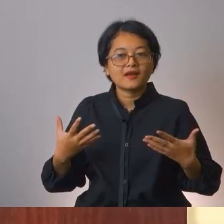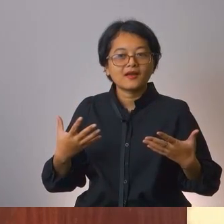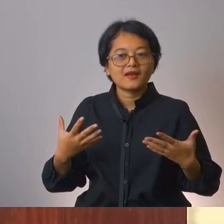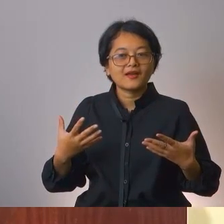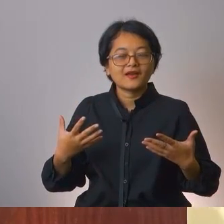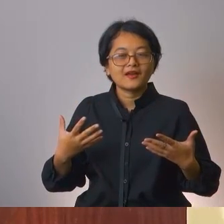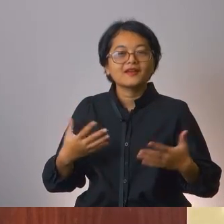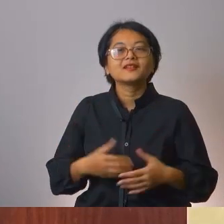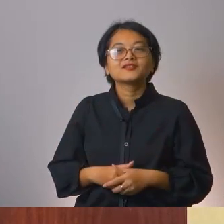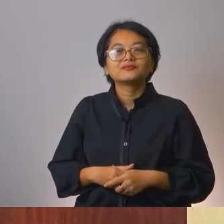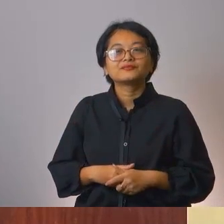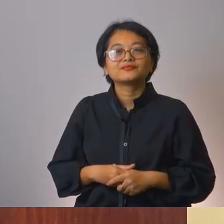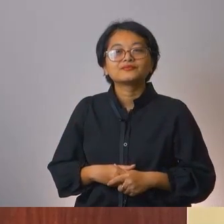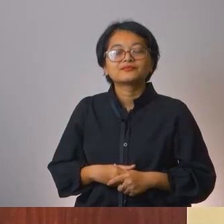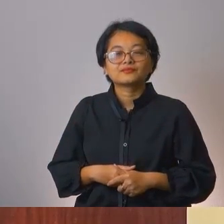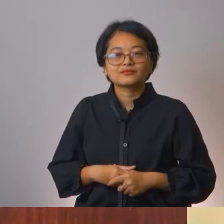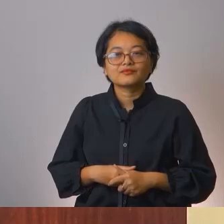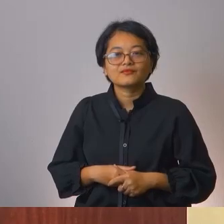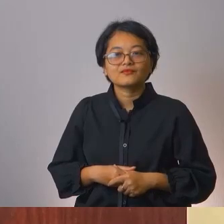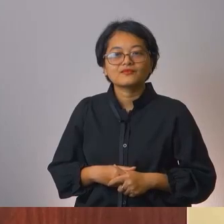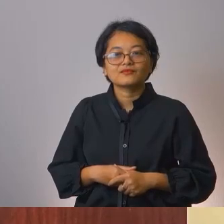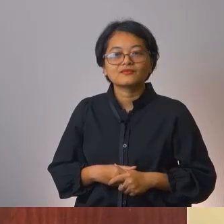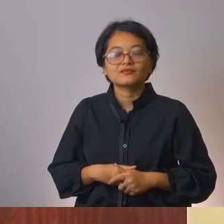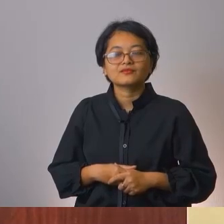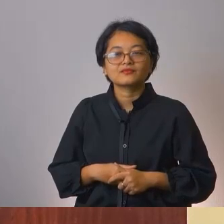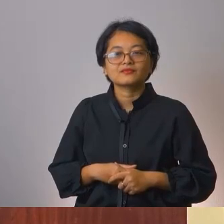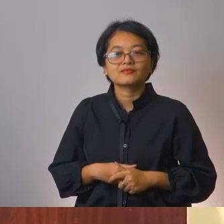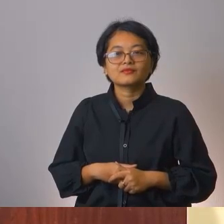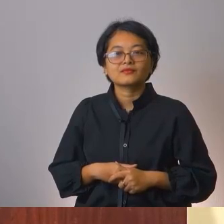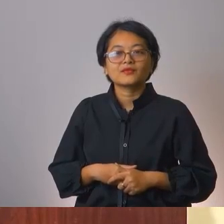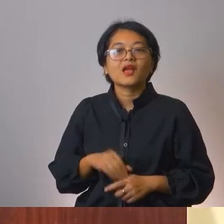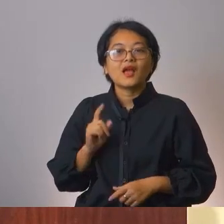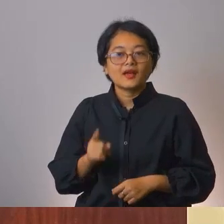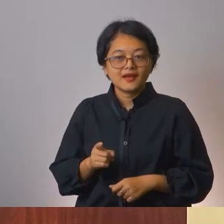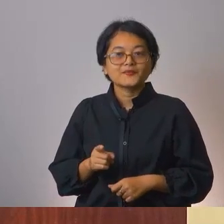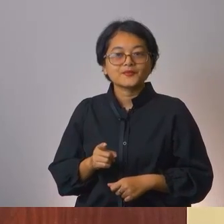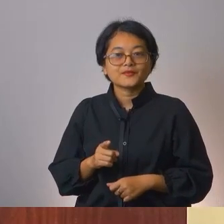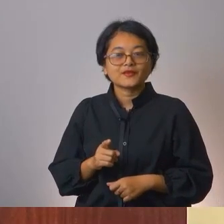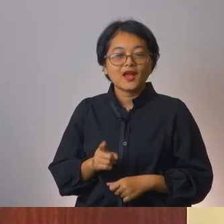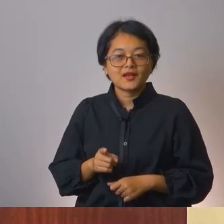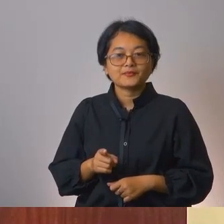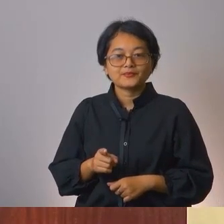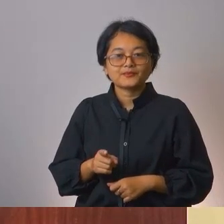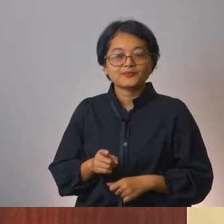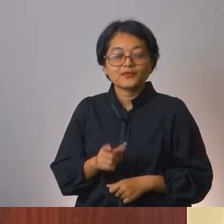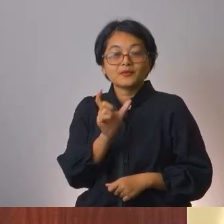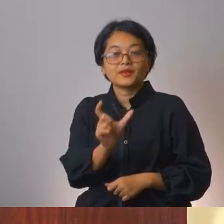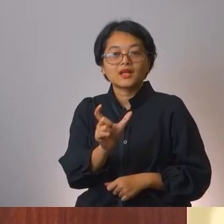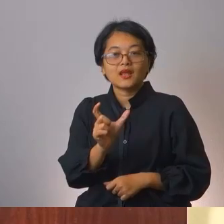Tuhan? Saya pinjam kata-kata dari seorang teolog yang bernama B.B. Barton dalam